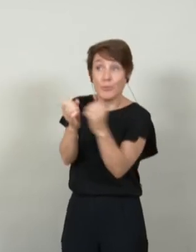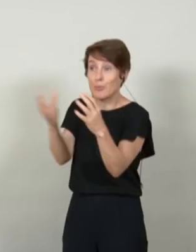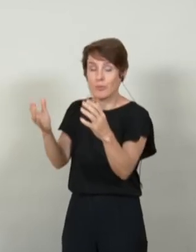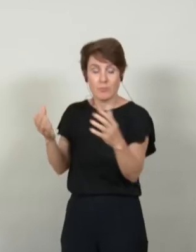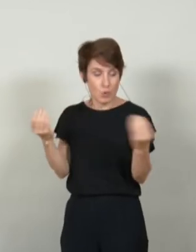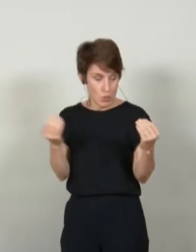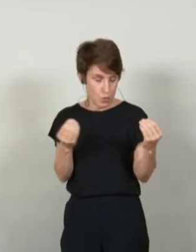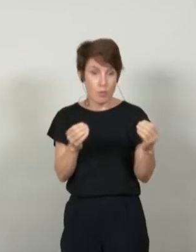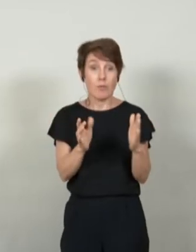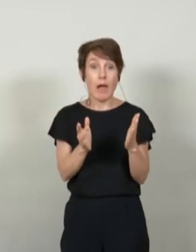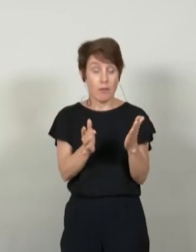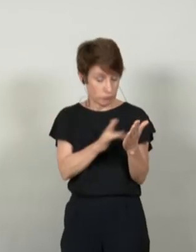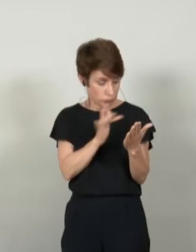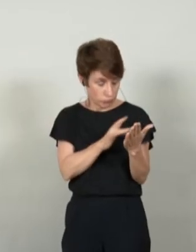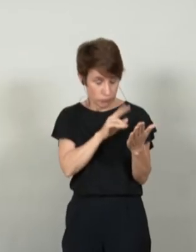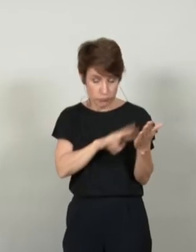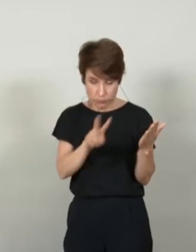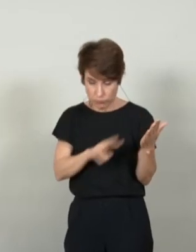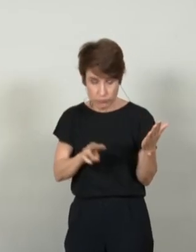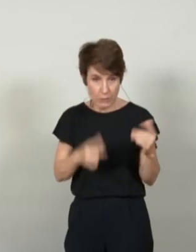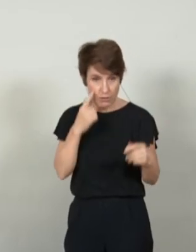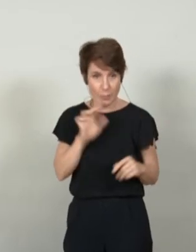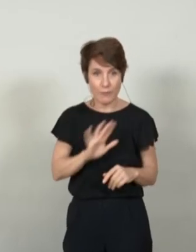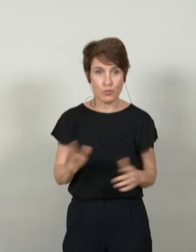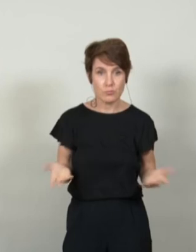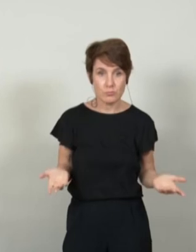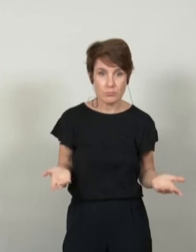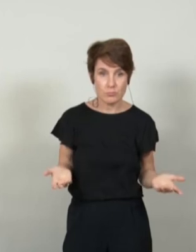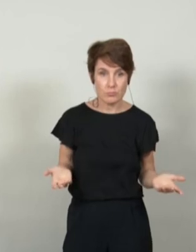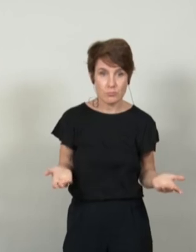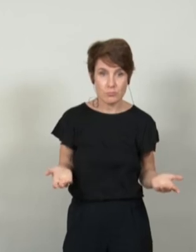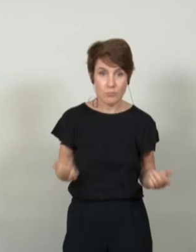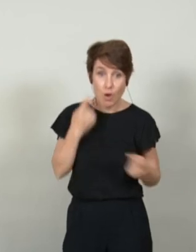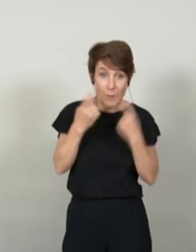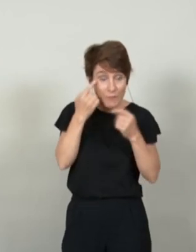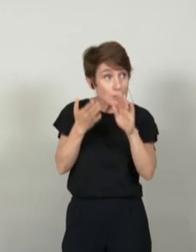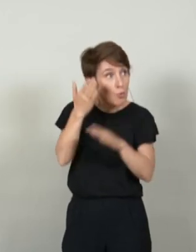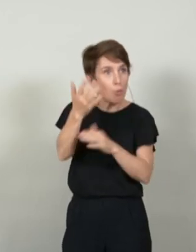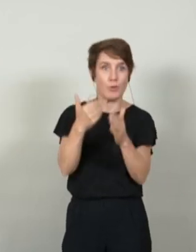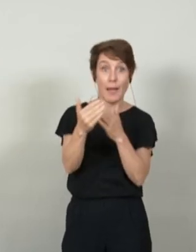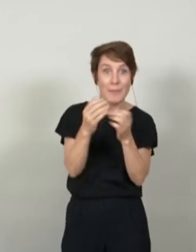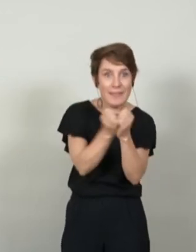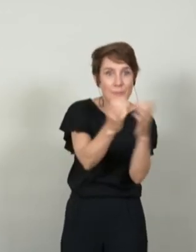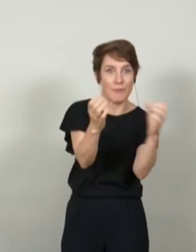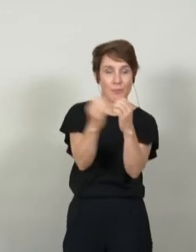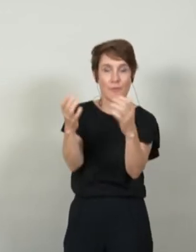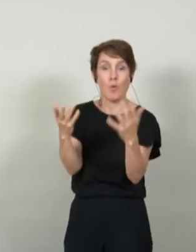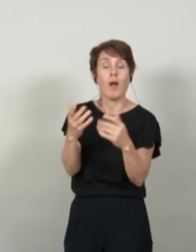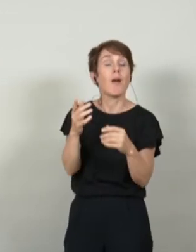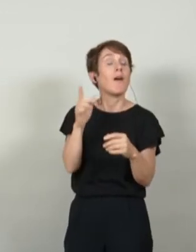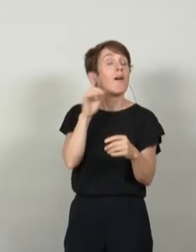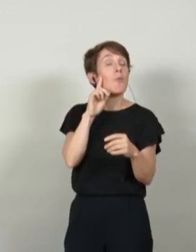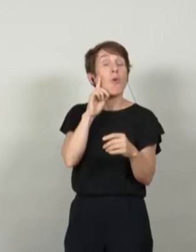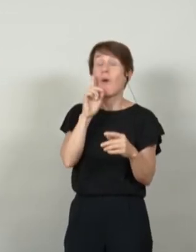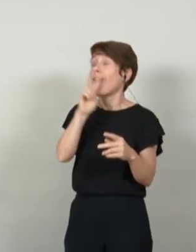durant donc la période de capital verte toute une réflexion autour des métiers de demain parce que en bout de course qui on veut mobiliser